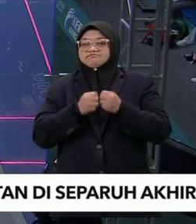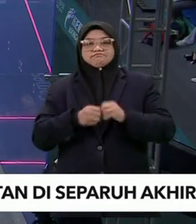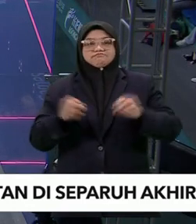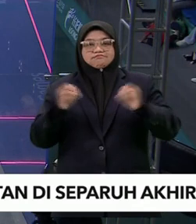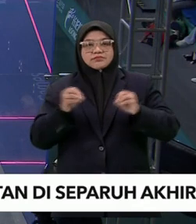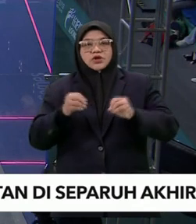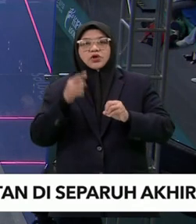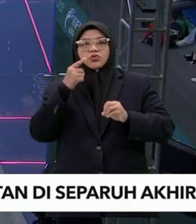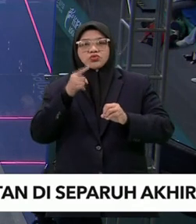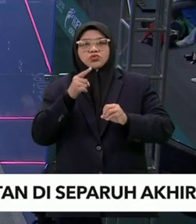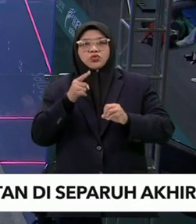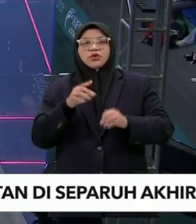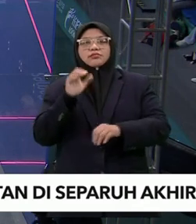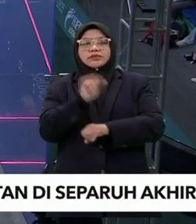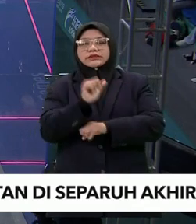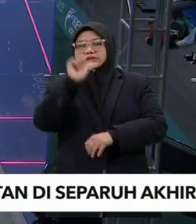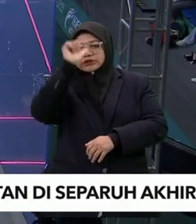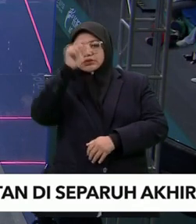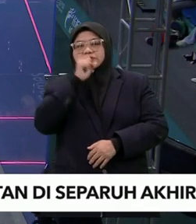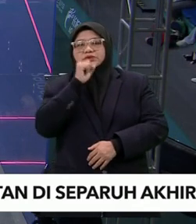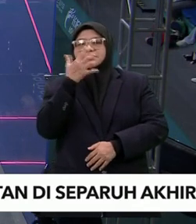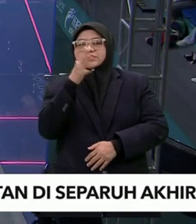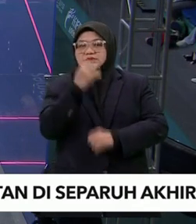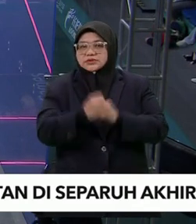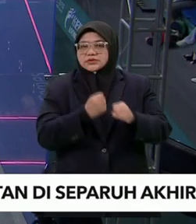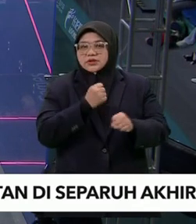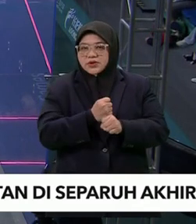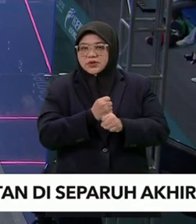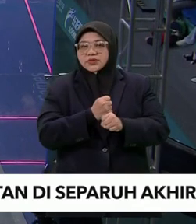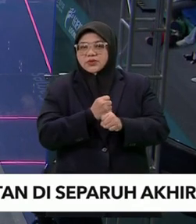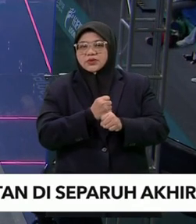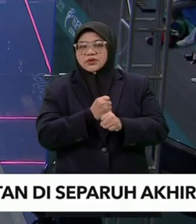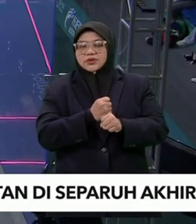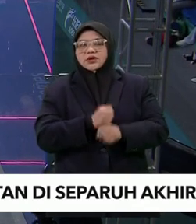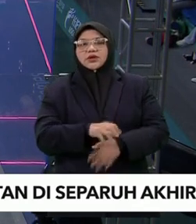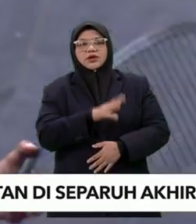menitkan pemain remaja India berusia 15 tahun anak